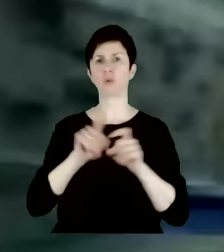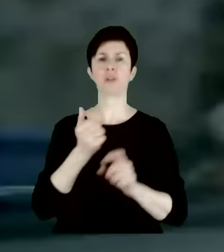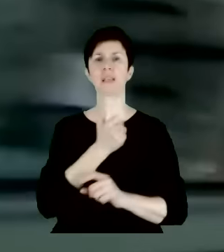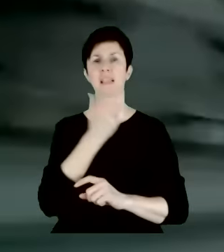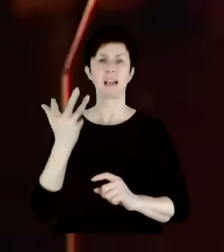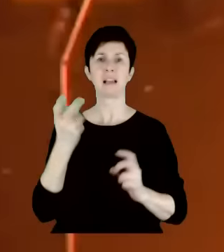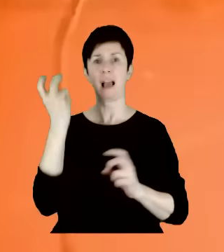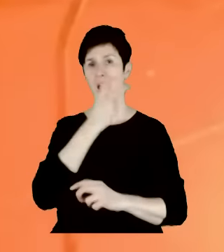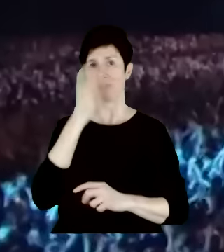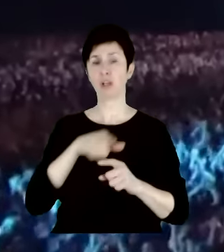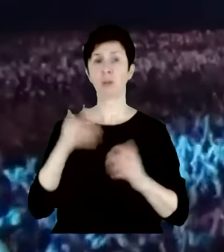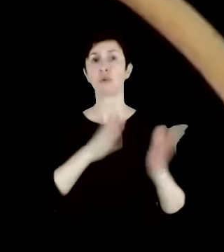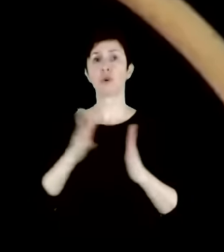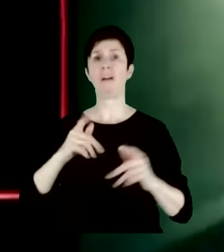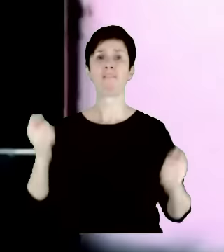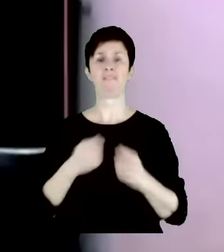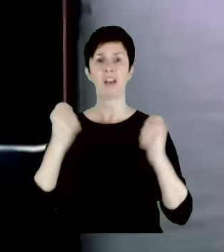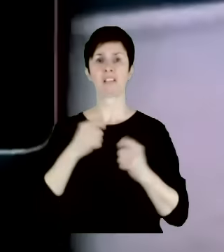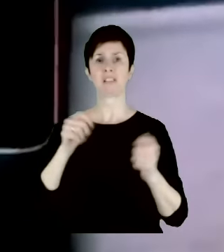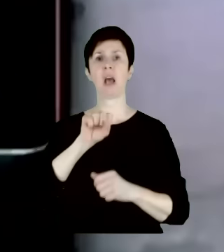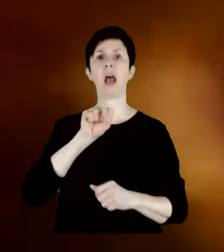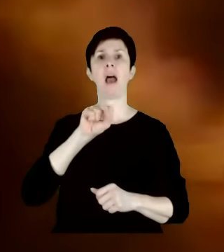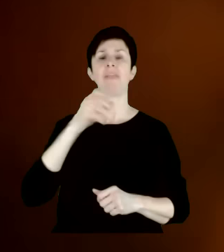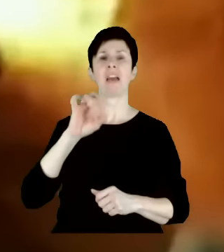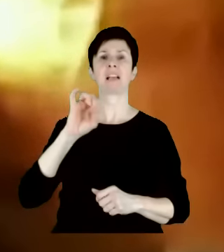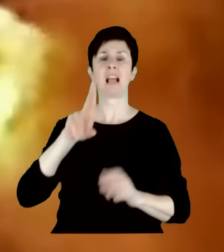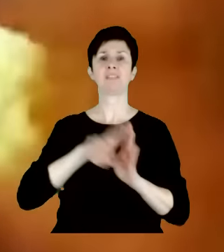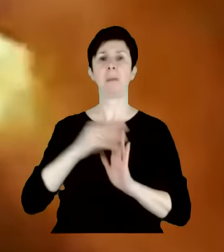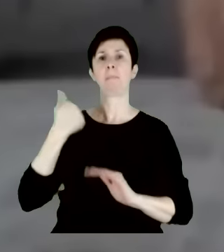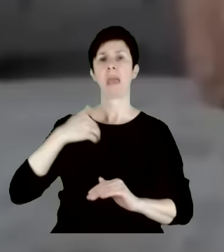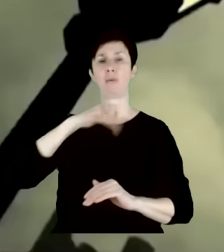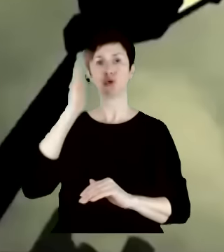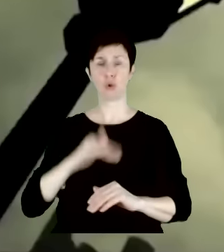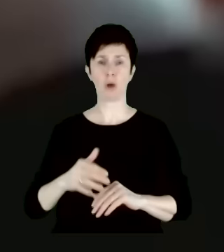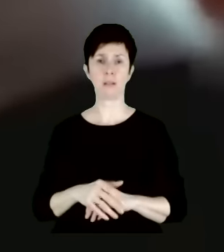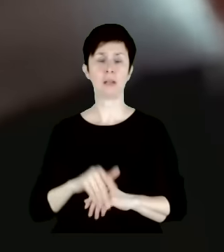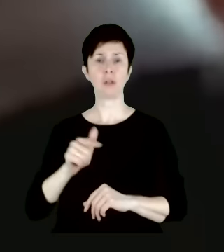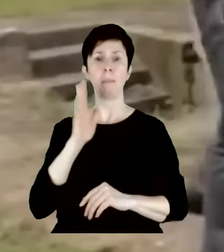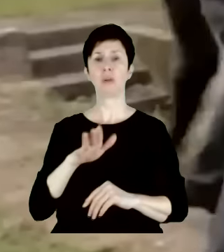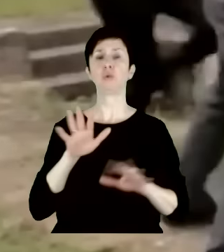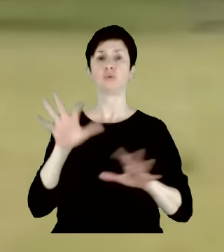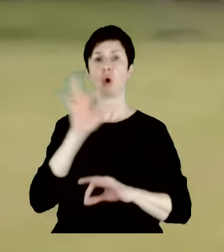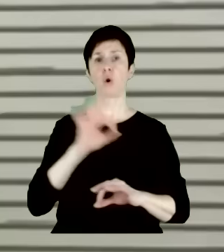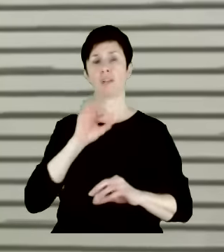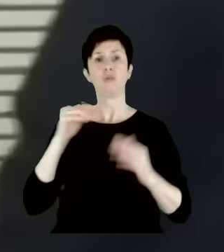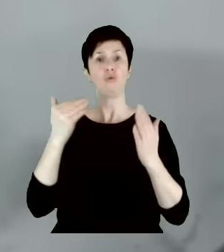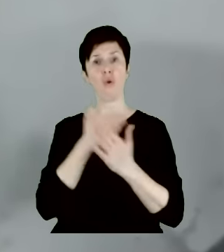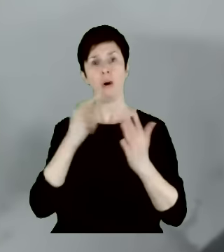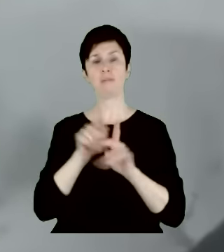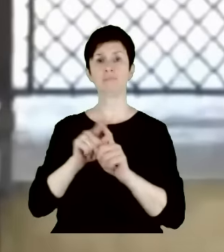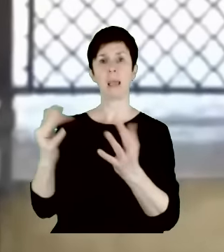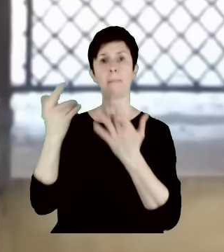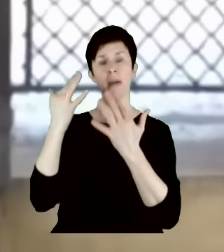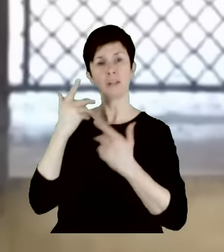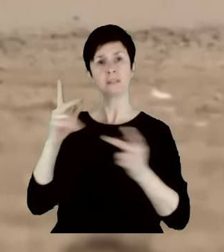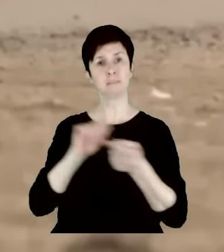przygotowali organizatorzy festiwalu Underground Independent w Białymstoku. Podczas tegorocznej edycji nie zabraknie okazji do nowych odkryć, inspirujących spotkań i nostalgicznych